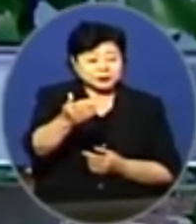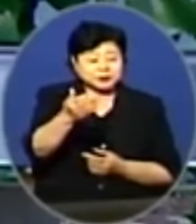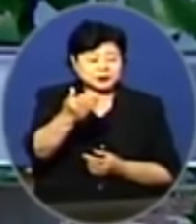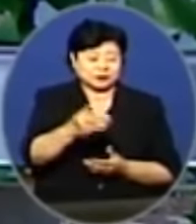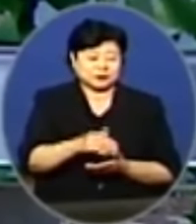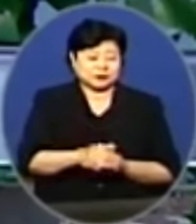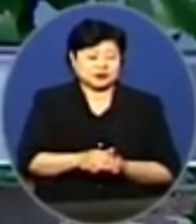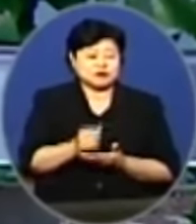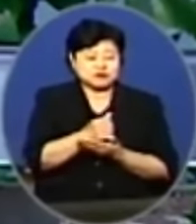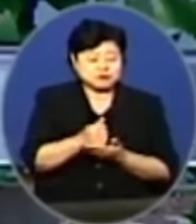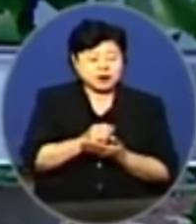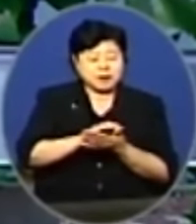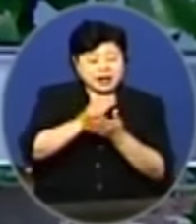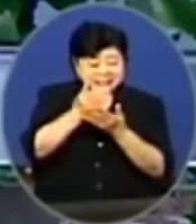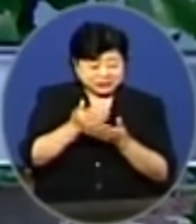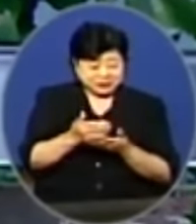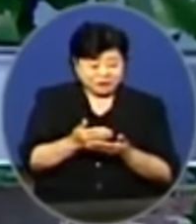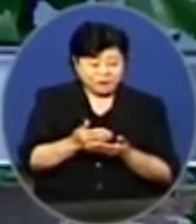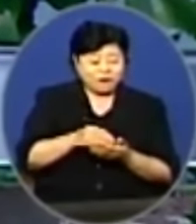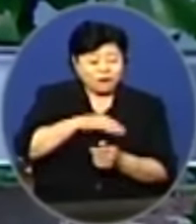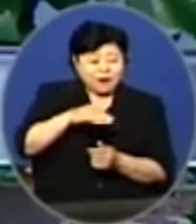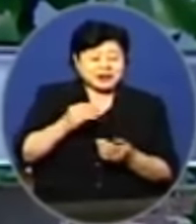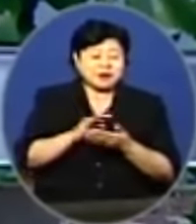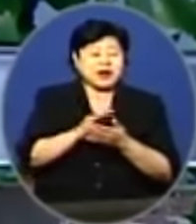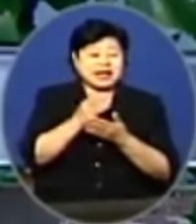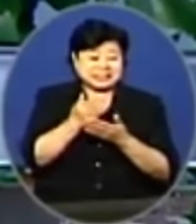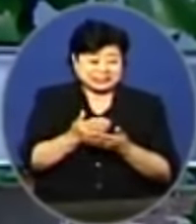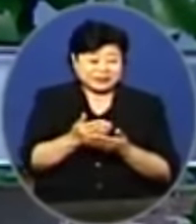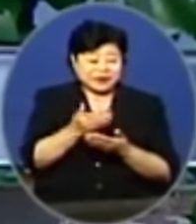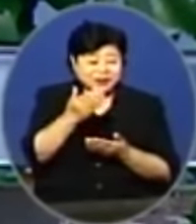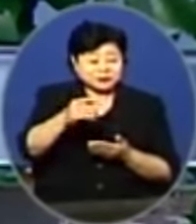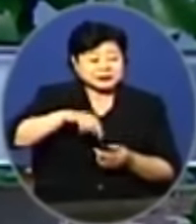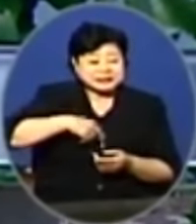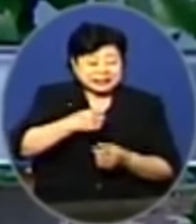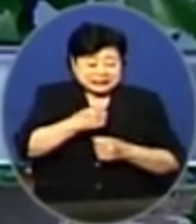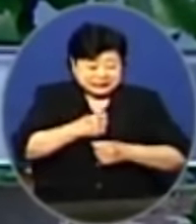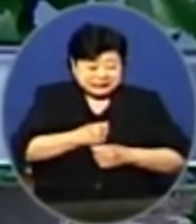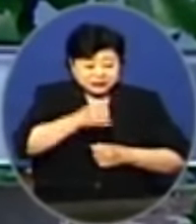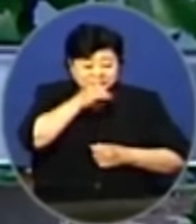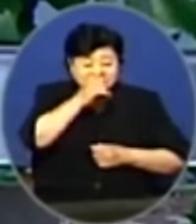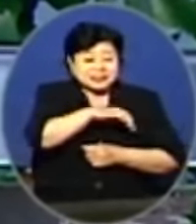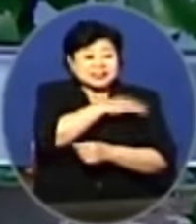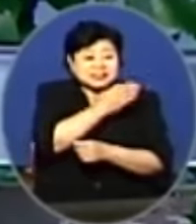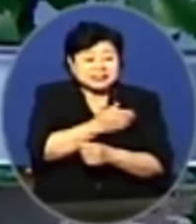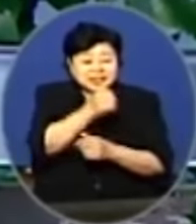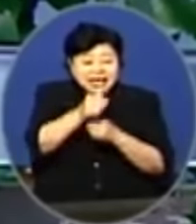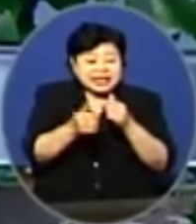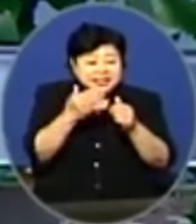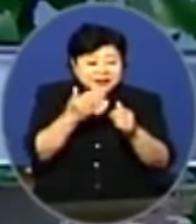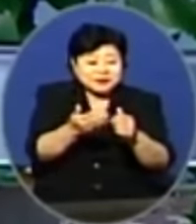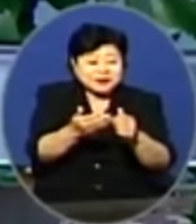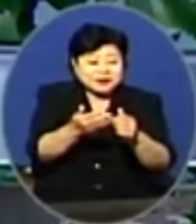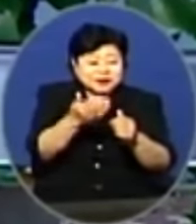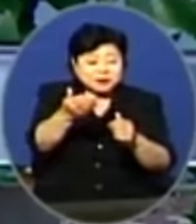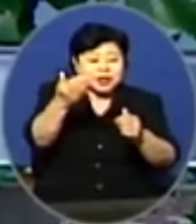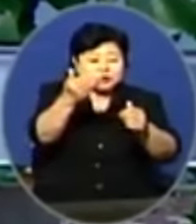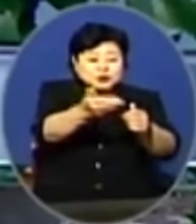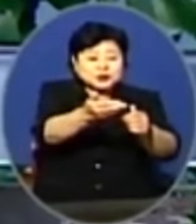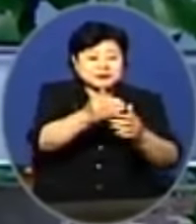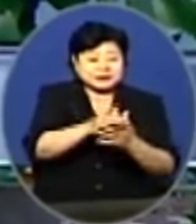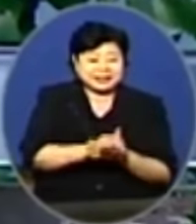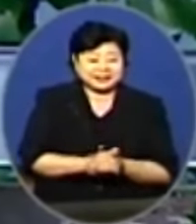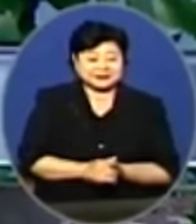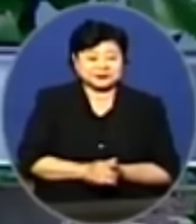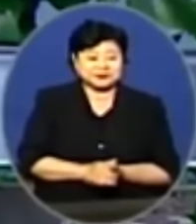여러분의 운명을 변화시키고 환경을 변화시키고 여러분 자신을 지킬 수 있는 능력을 하나님이 여러분에게 주어